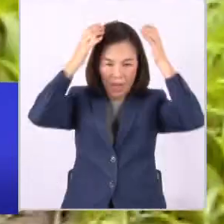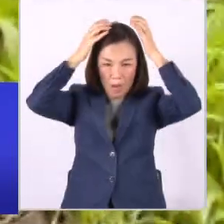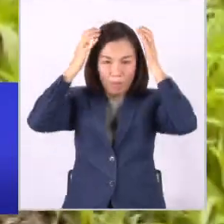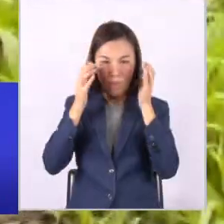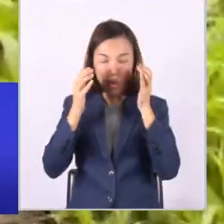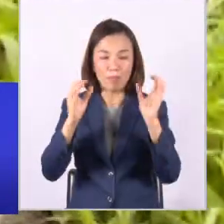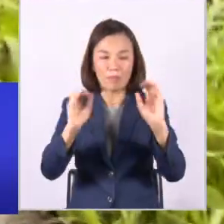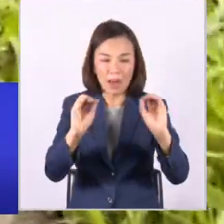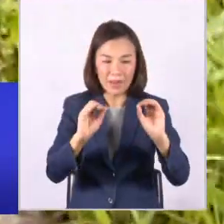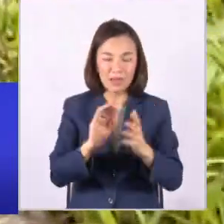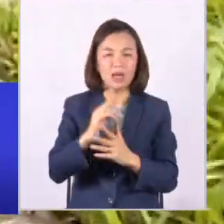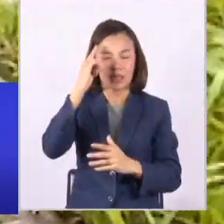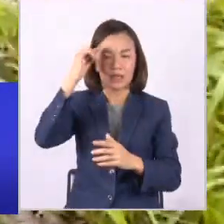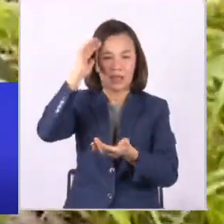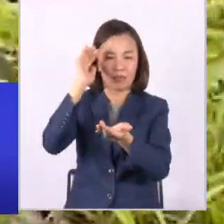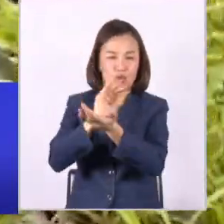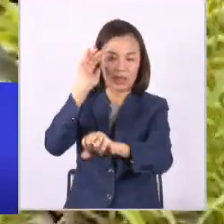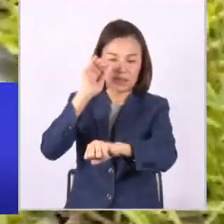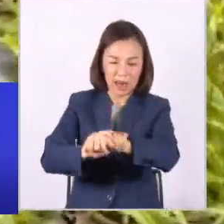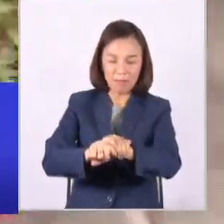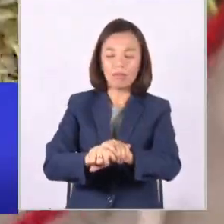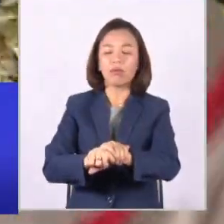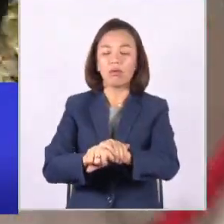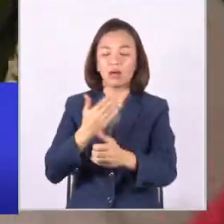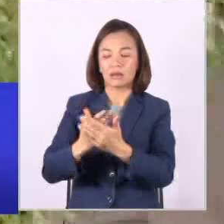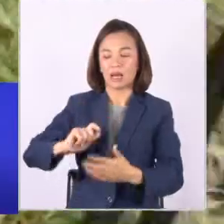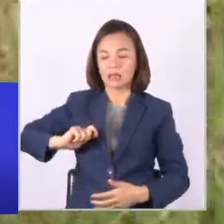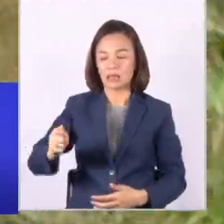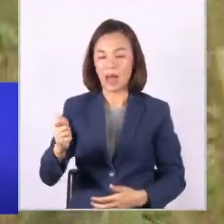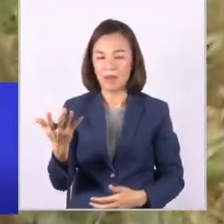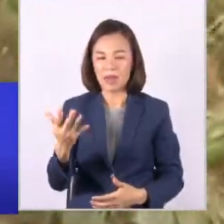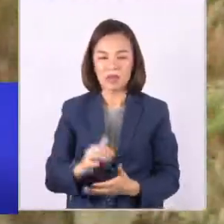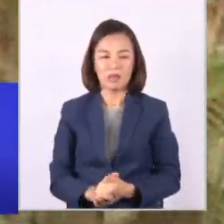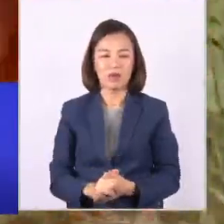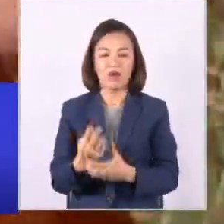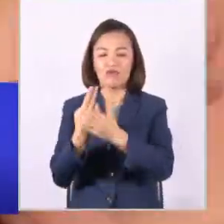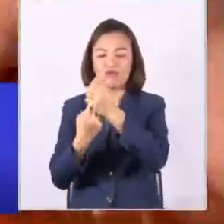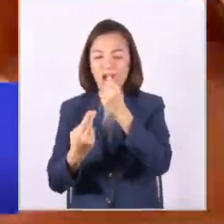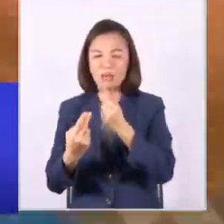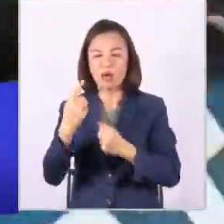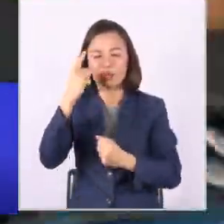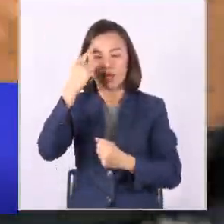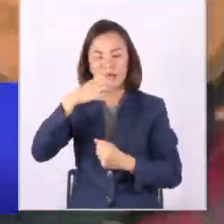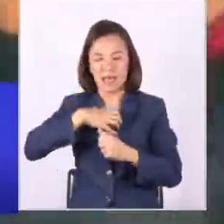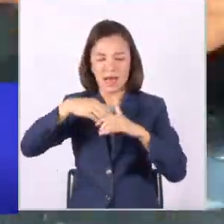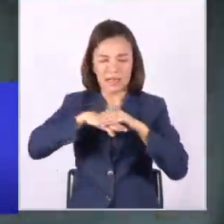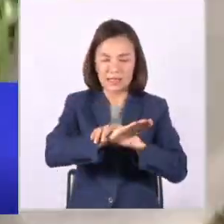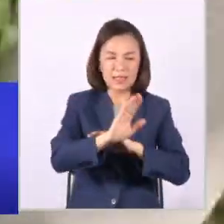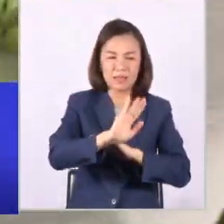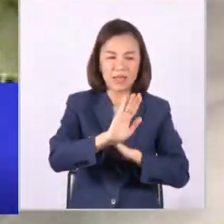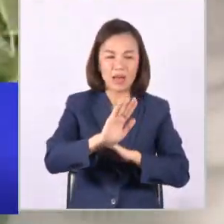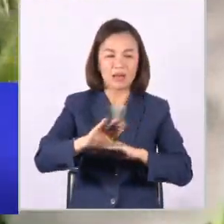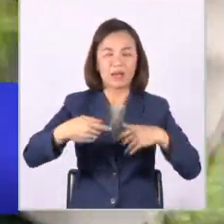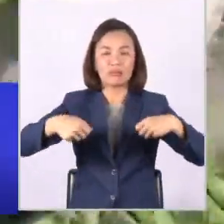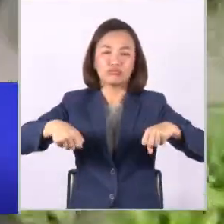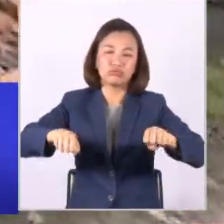าปรับก็ไม่มีตังค์เสียค่าปรับอีกวุ่นวายไปหมดนะคะส่วนแฟนสาวบอกว่าไม่ได้ตั้งใจหนีแต่ว่าด้วยแฟนเนี่ยขี่รถมาแล้วเธอเนี่ย